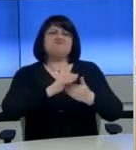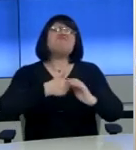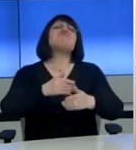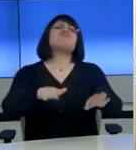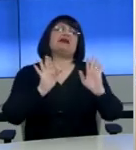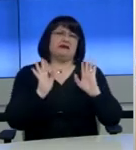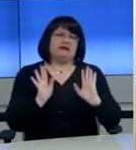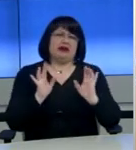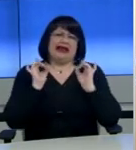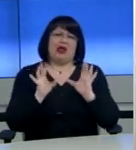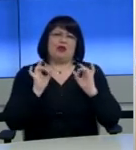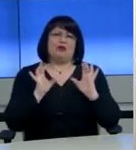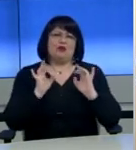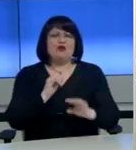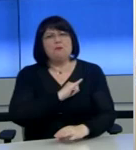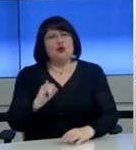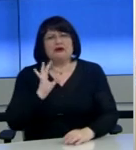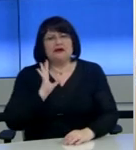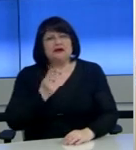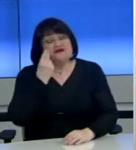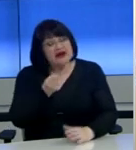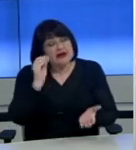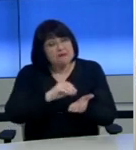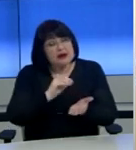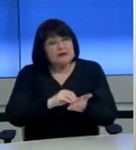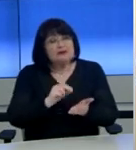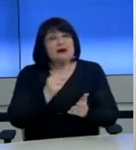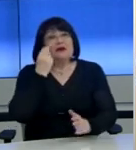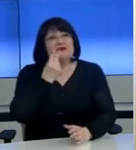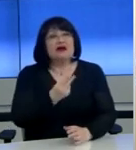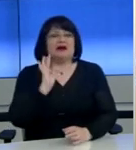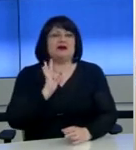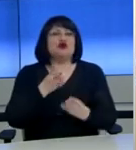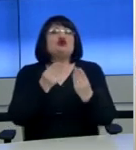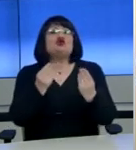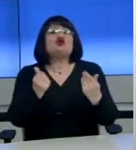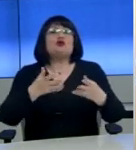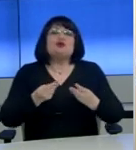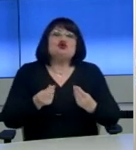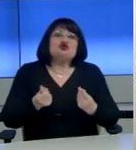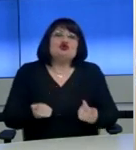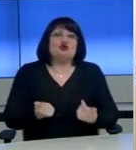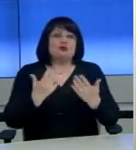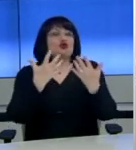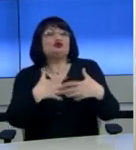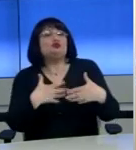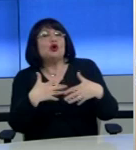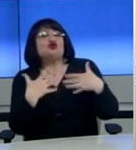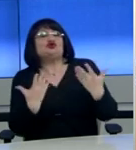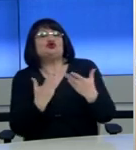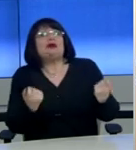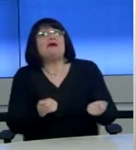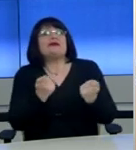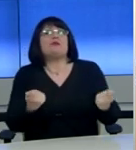ενδιέφερε, και το αποδεικνύεται για ακόμη μία φορά και με τον τρόπο που λειτουργείται στην υπόθεση